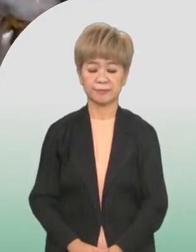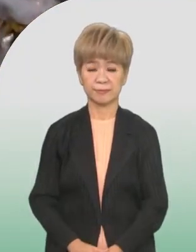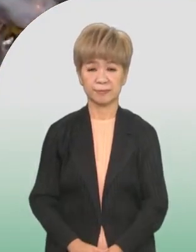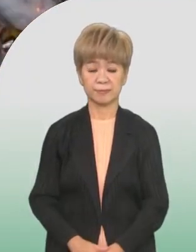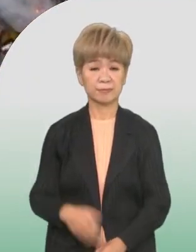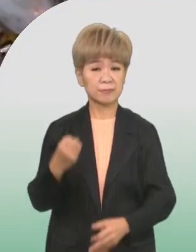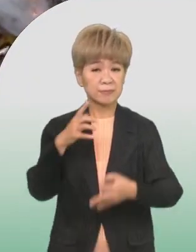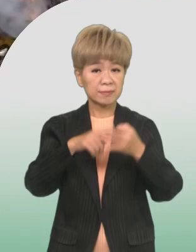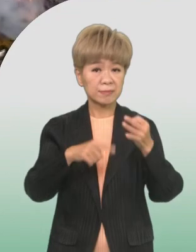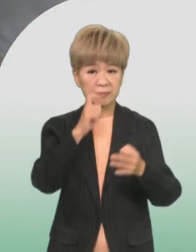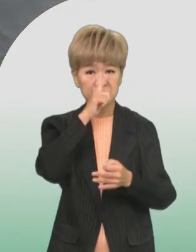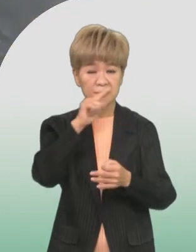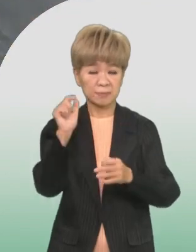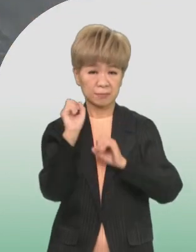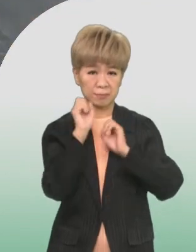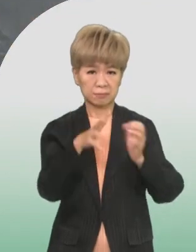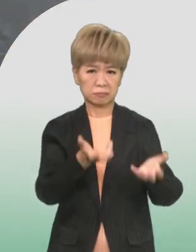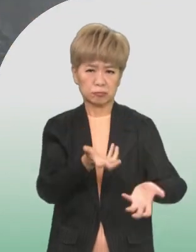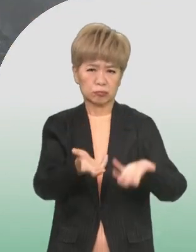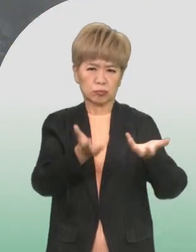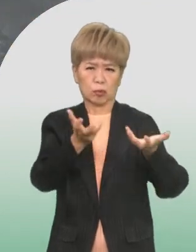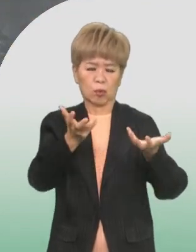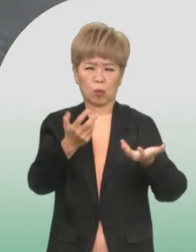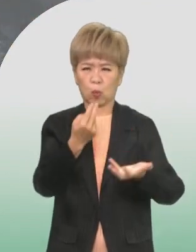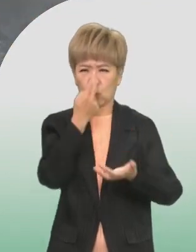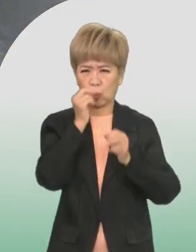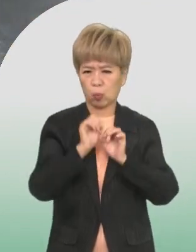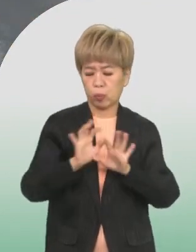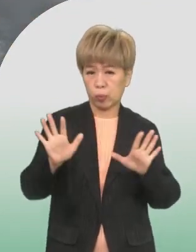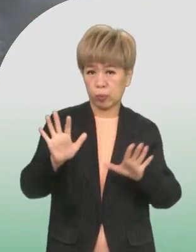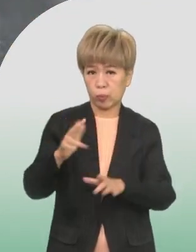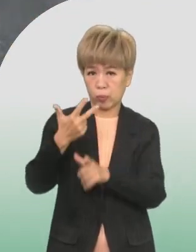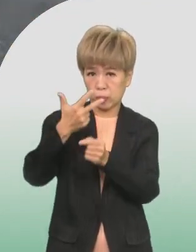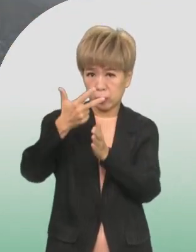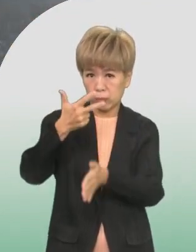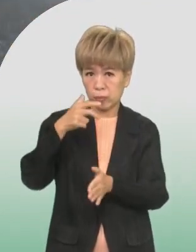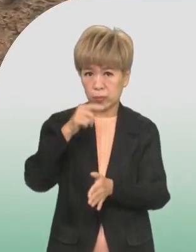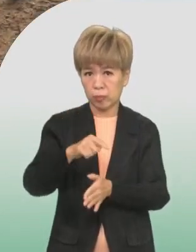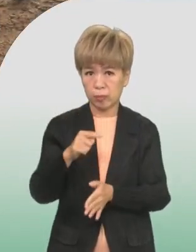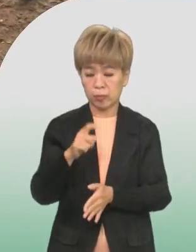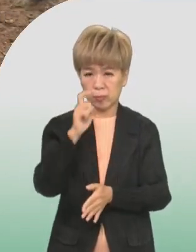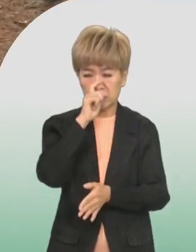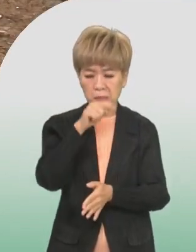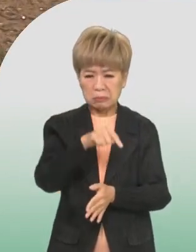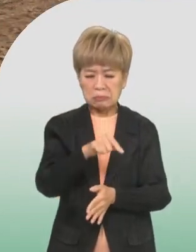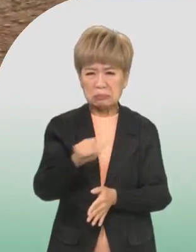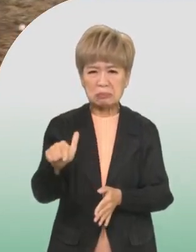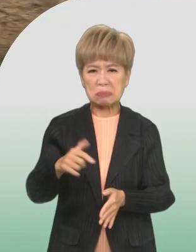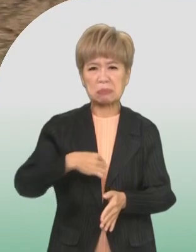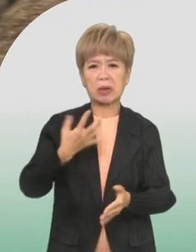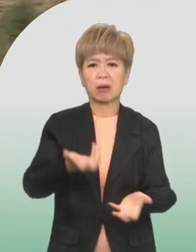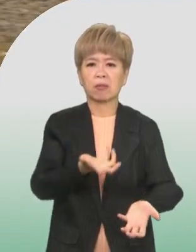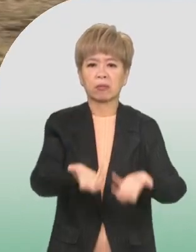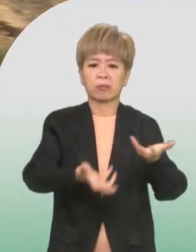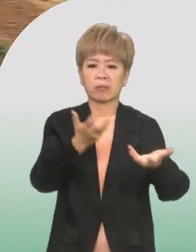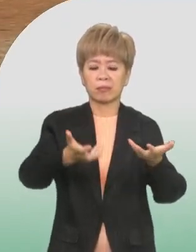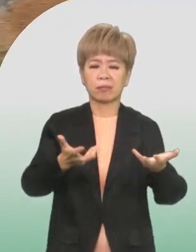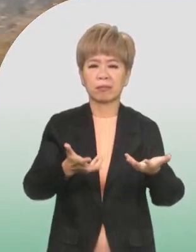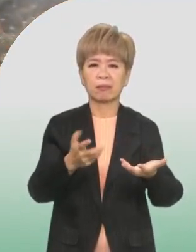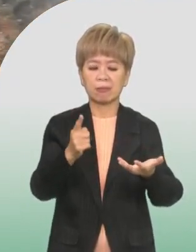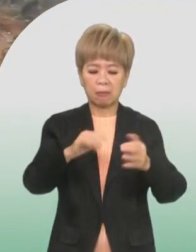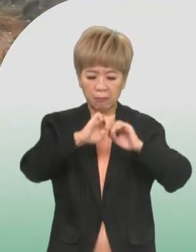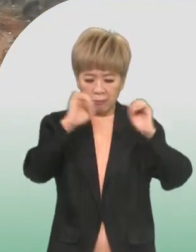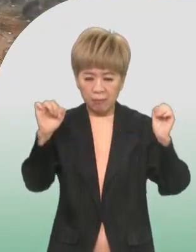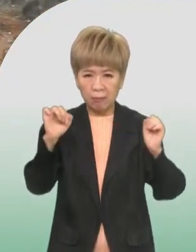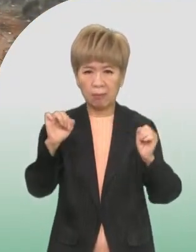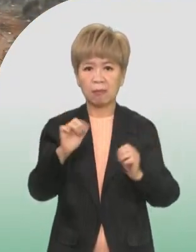新丰一卖从七号小户型建仓，前年十五月也从绿色七家小起来的负债，小出新竹县